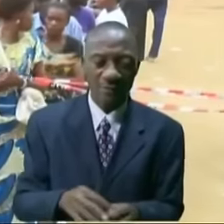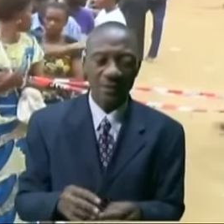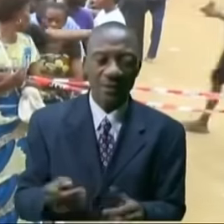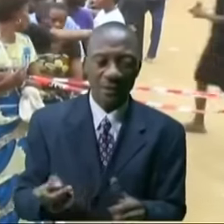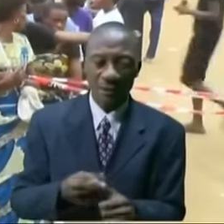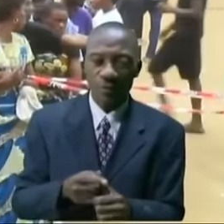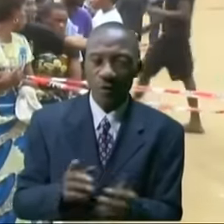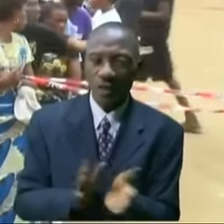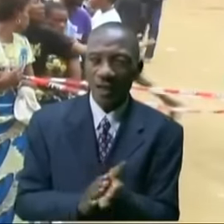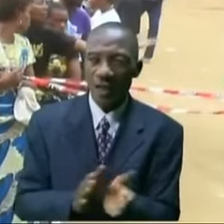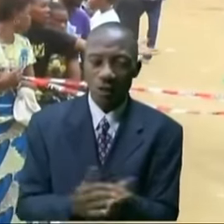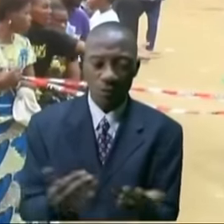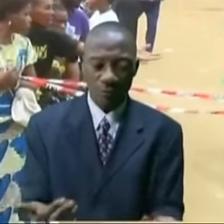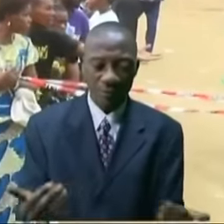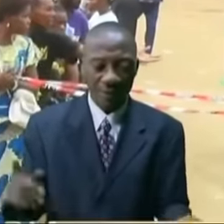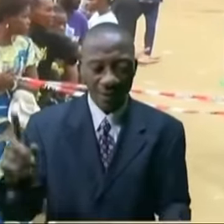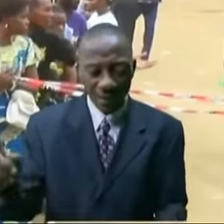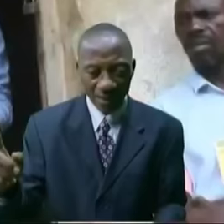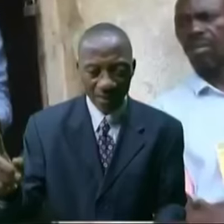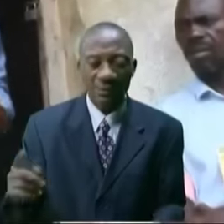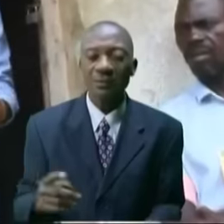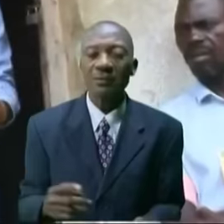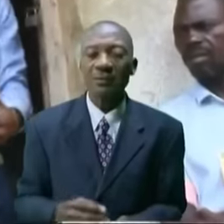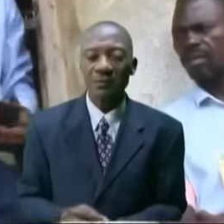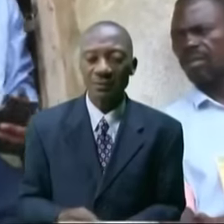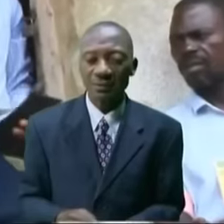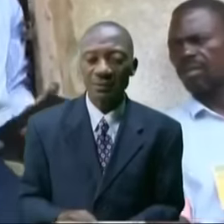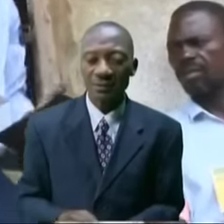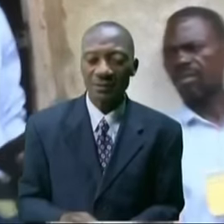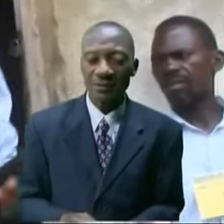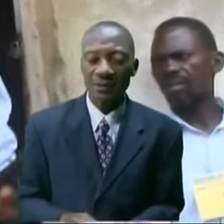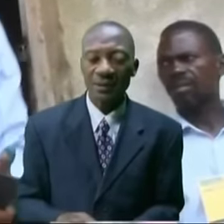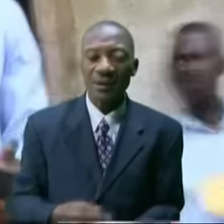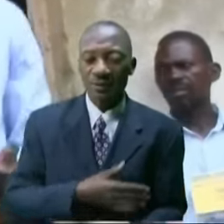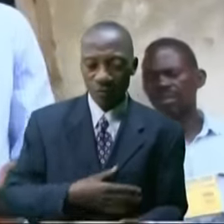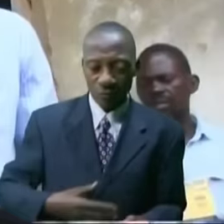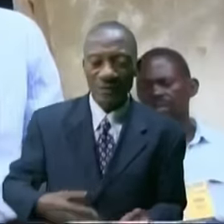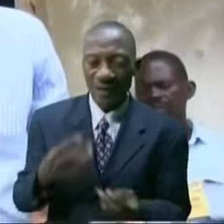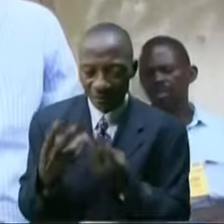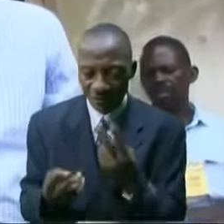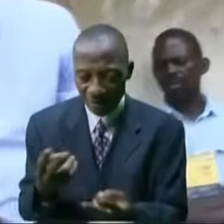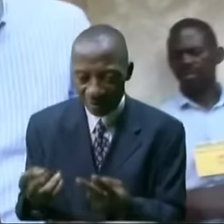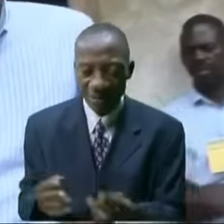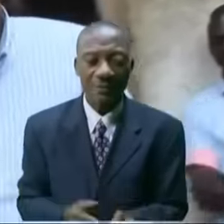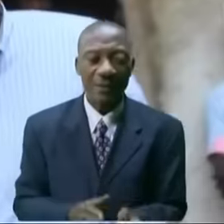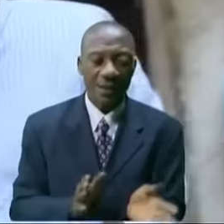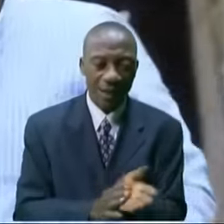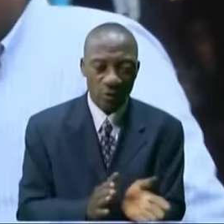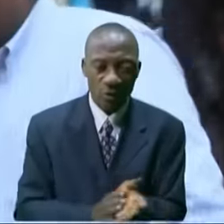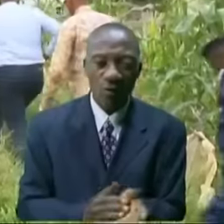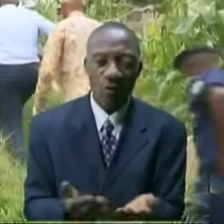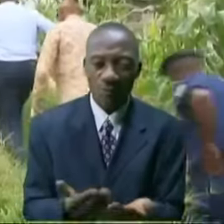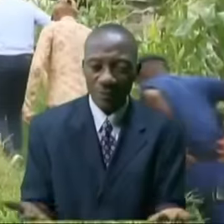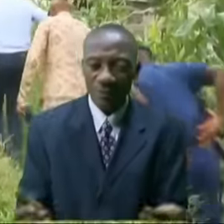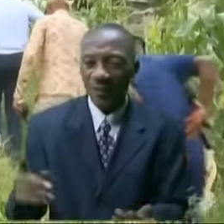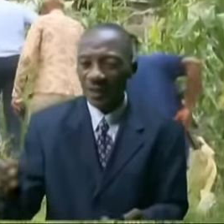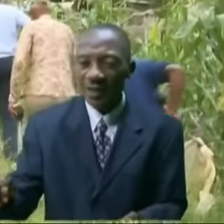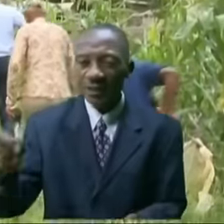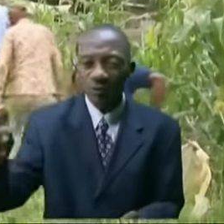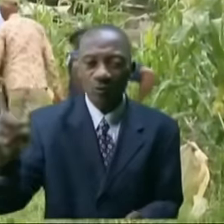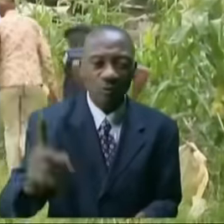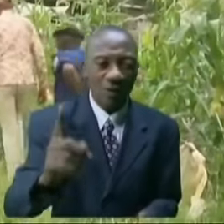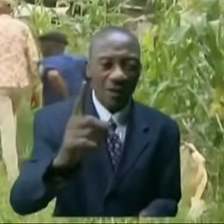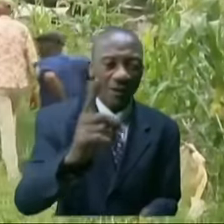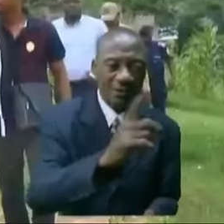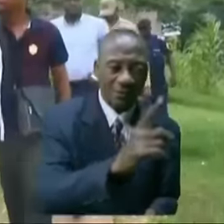Toi d'ici, en passant par l'école primaire Mamboté et Nzola Sana. L'école primaire Touzolana a constitué